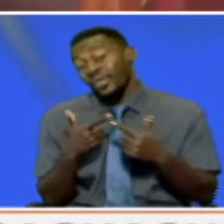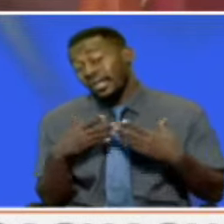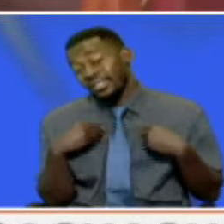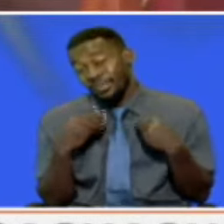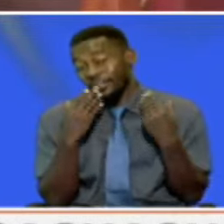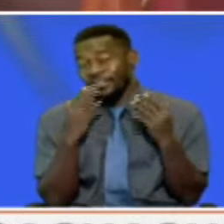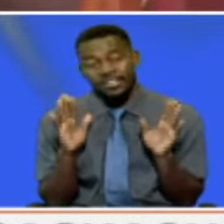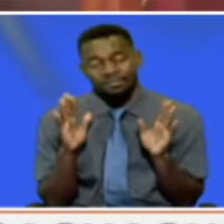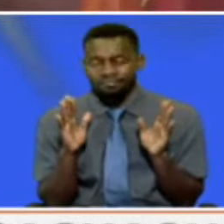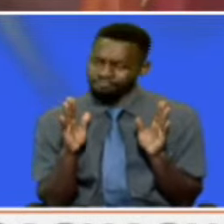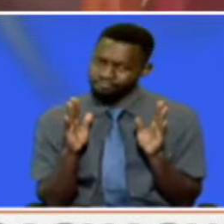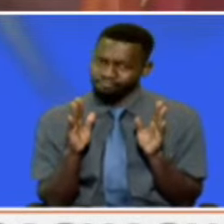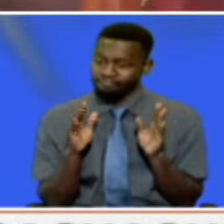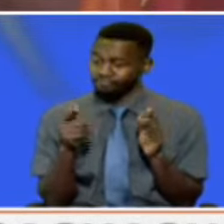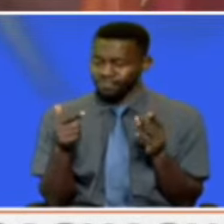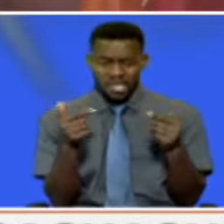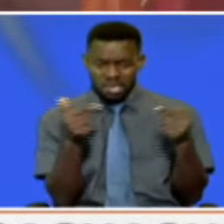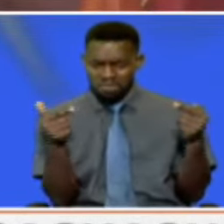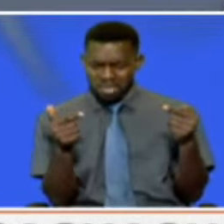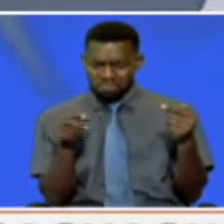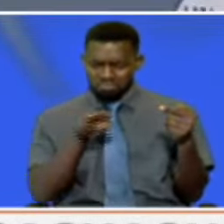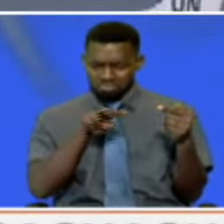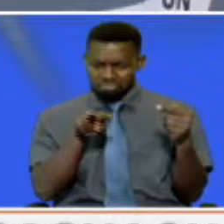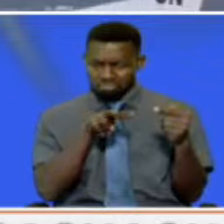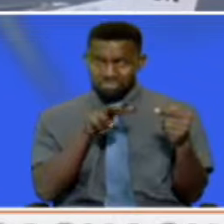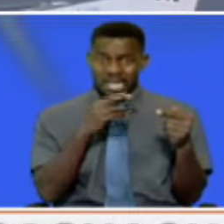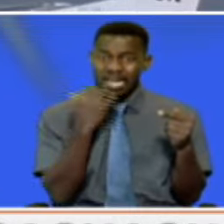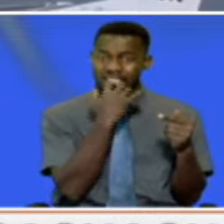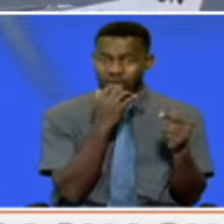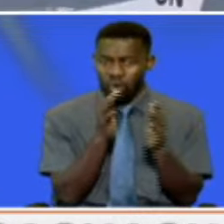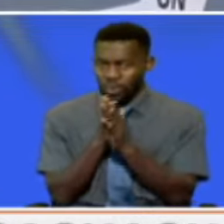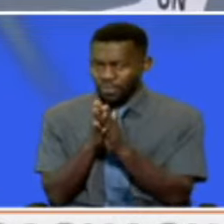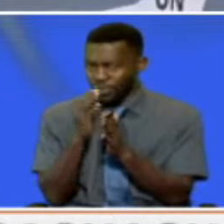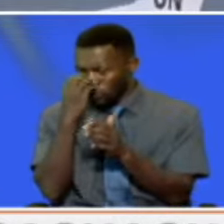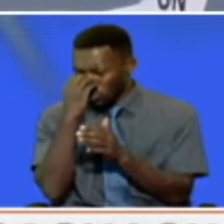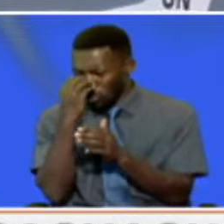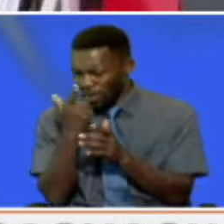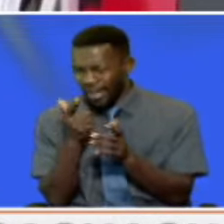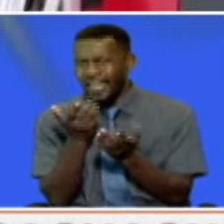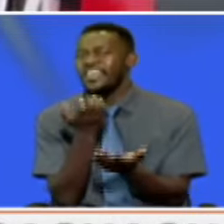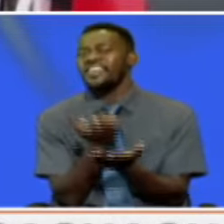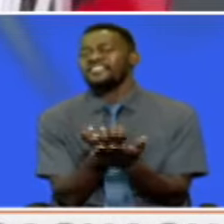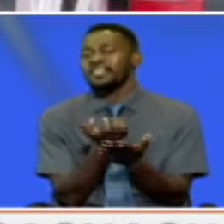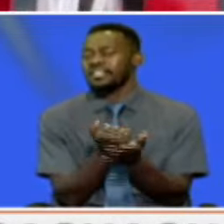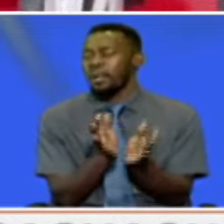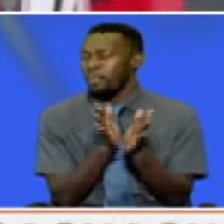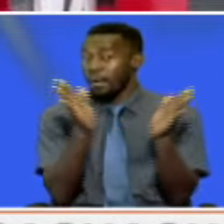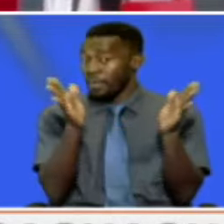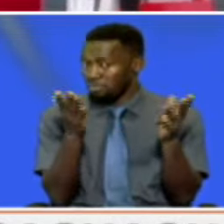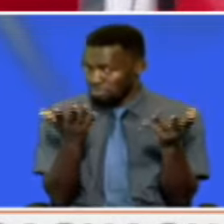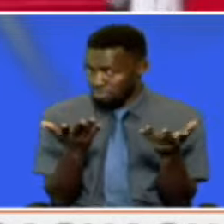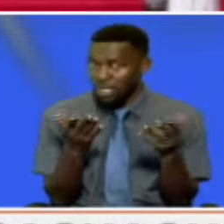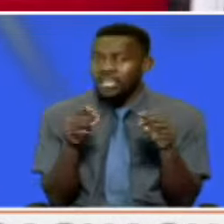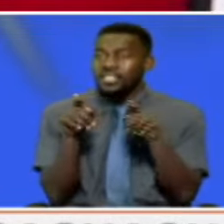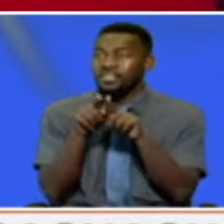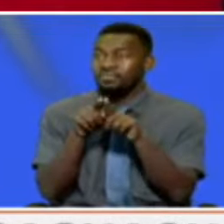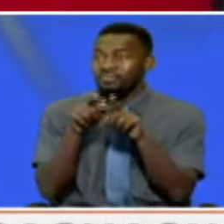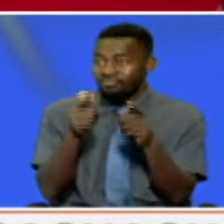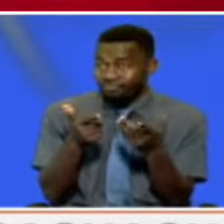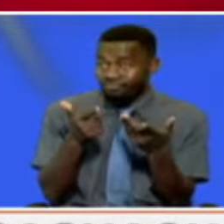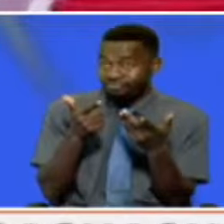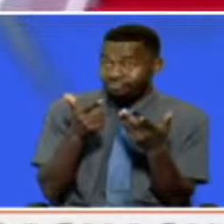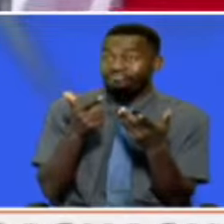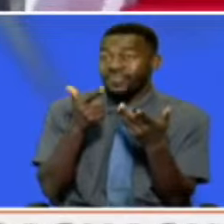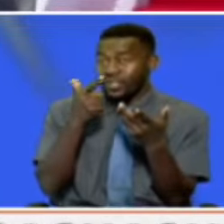za Ruto na Gachagua zimekuwa wazi hivi karibuni. Gachagua akikosa kumlaki rais aliporejea nchini kutoka Uswizi